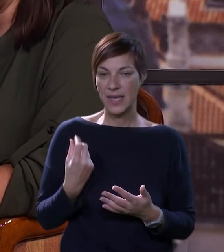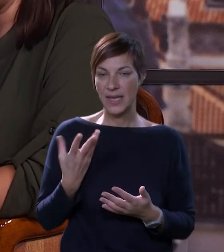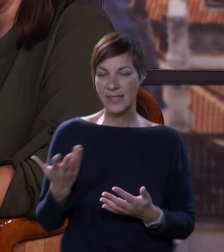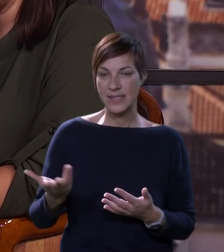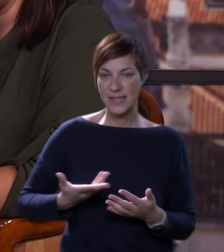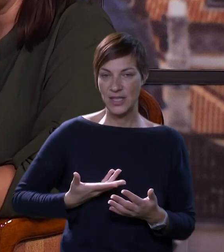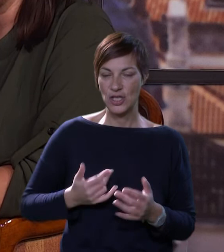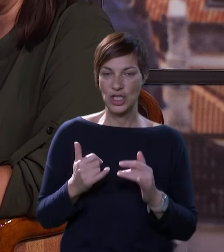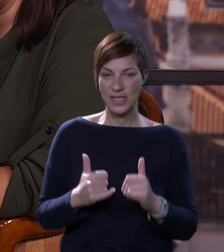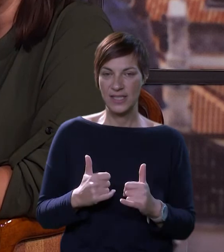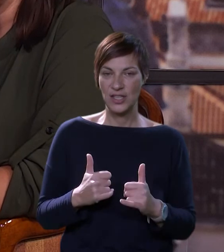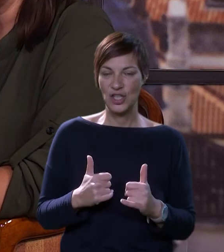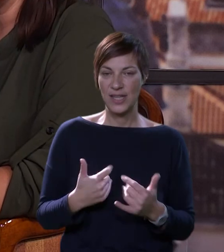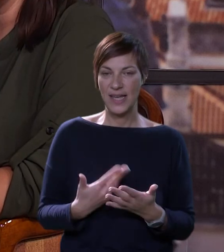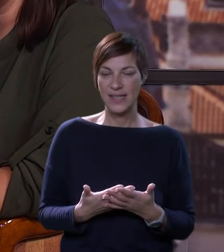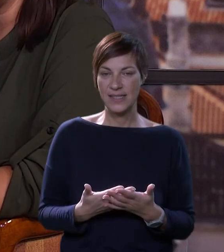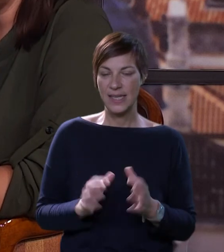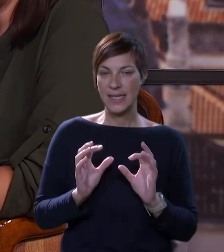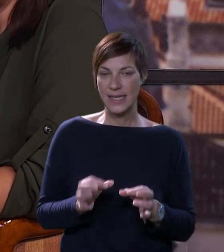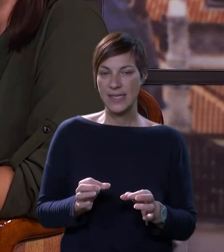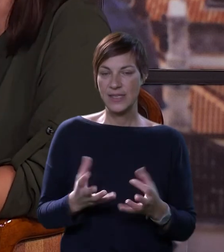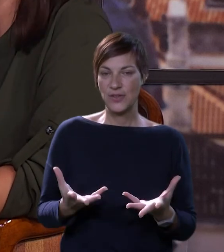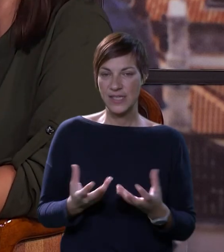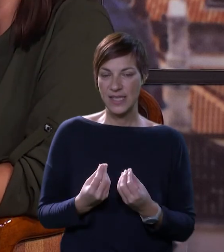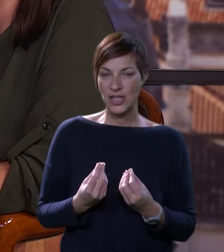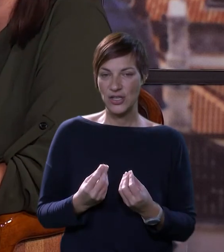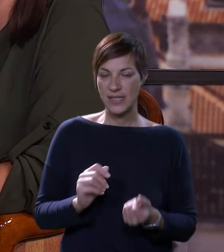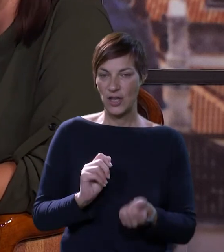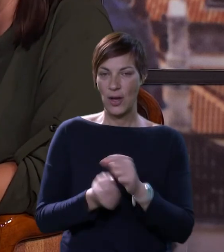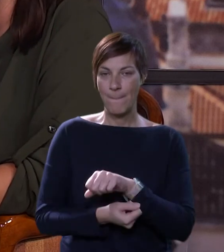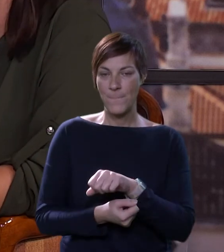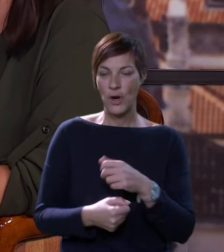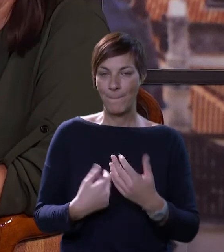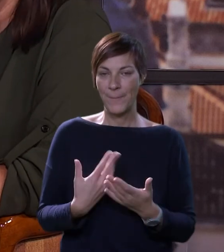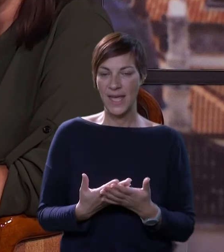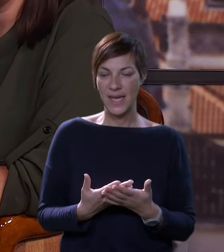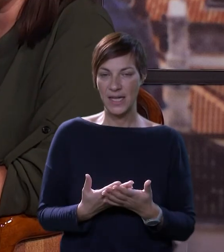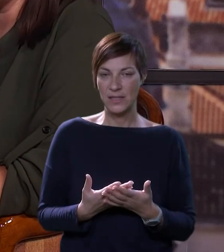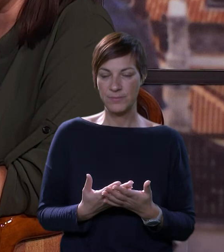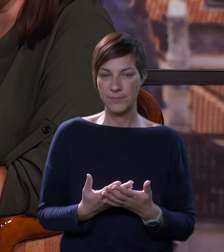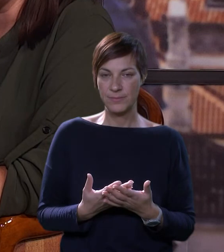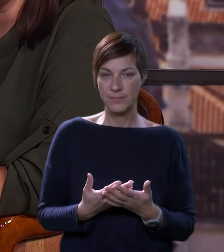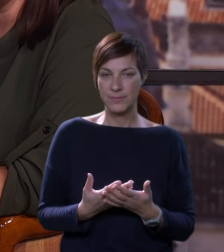Kad ste došli pa do danas, da. Sigurno vam se dosta toga i promijenilo.